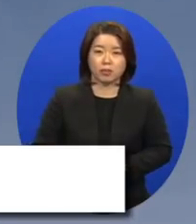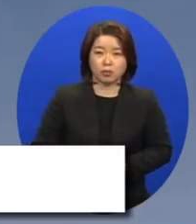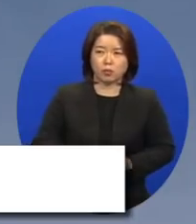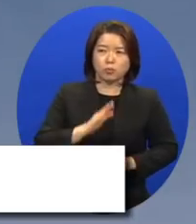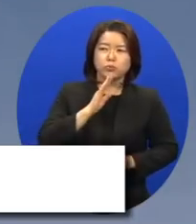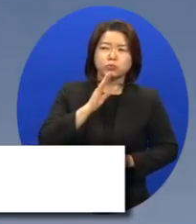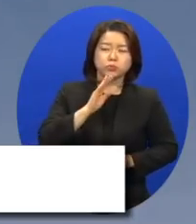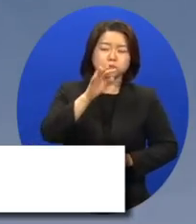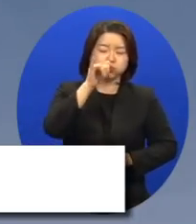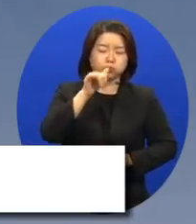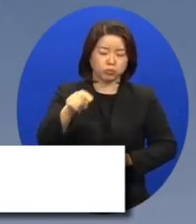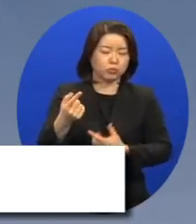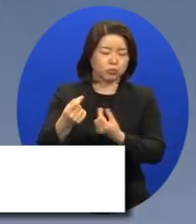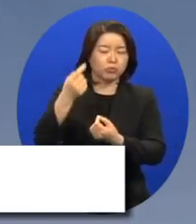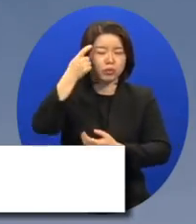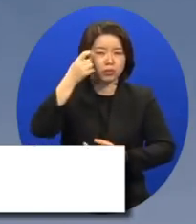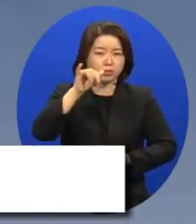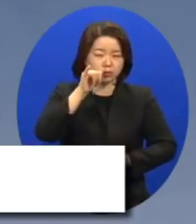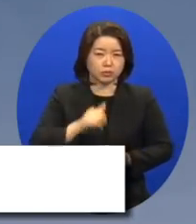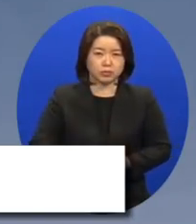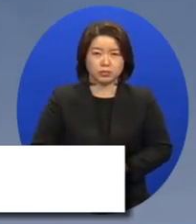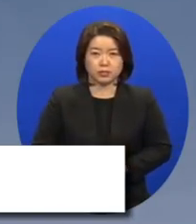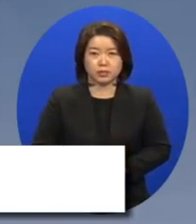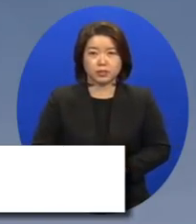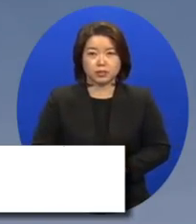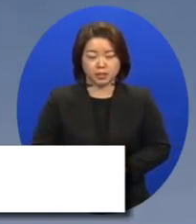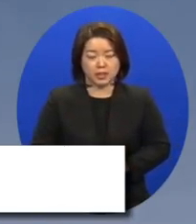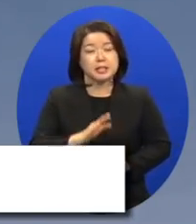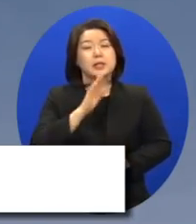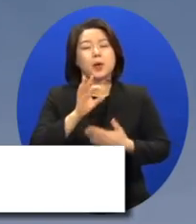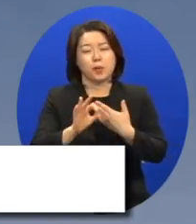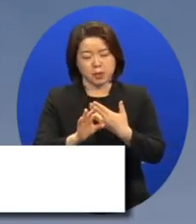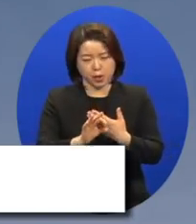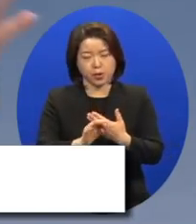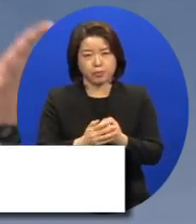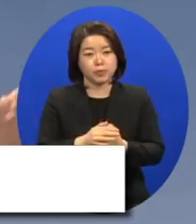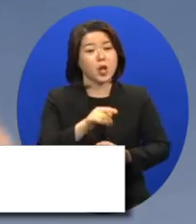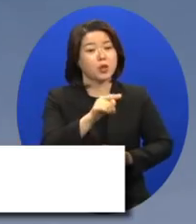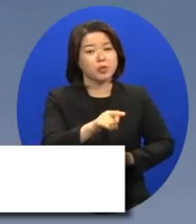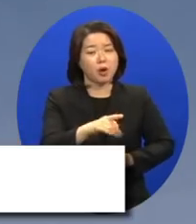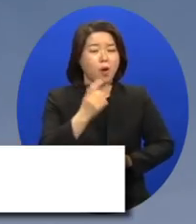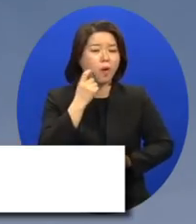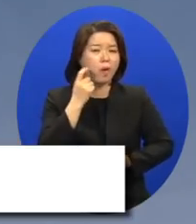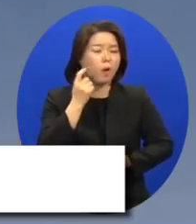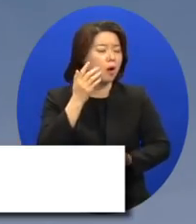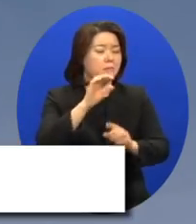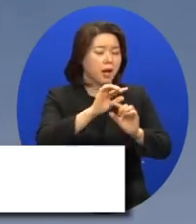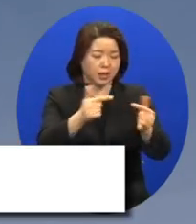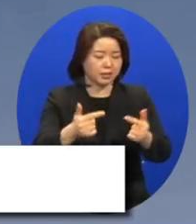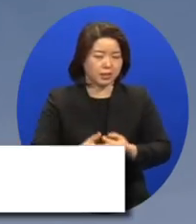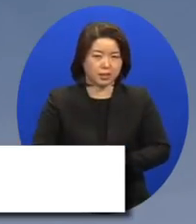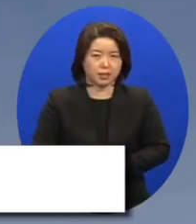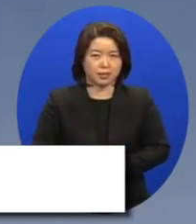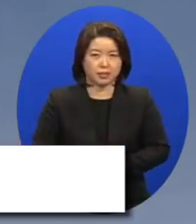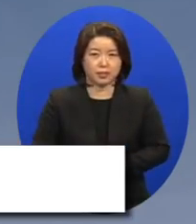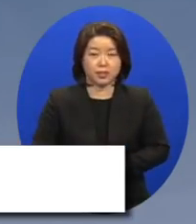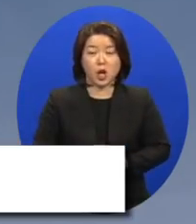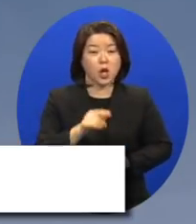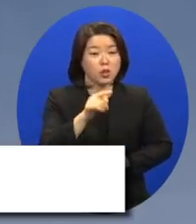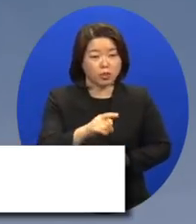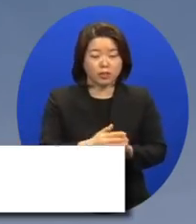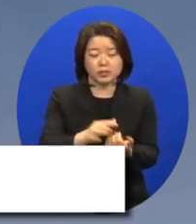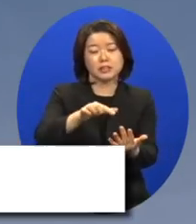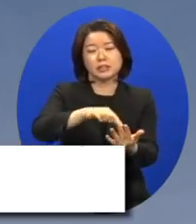얜 물론 그런 생각도 있었지요 그러면 넌 위성이 아니야 너는